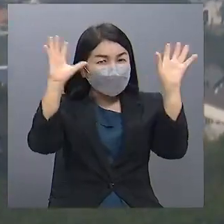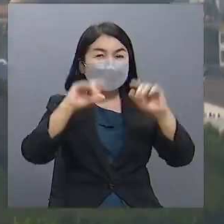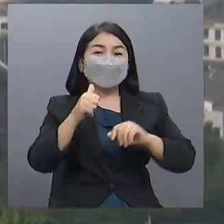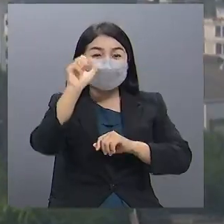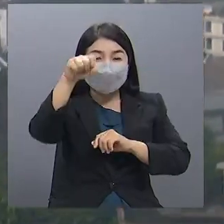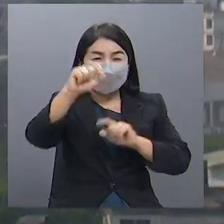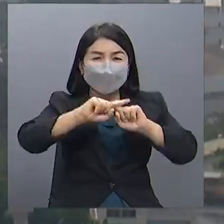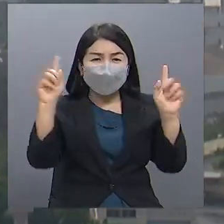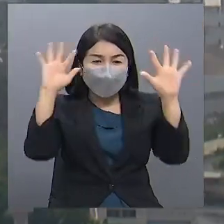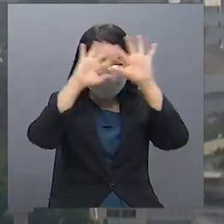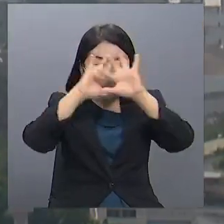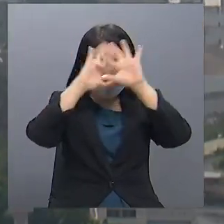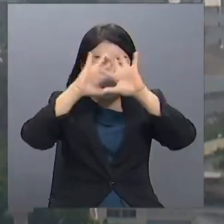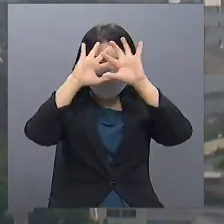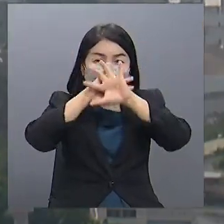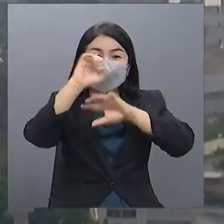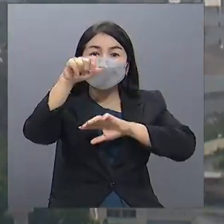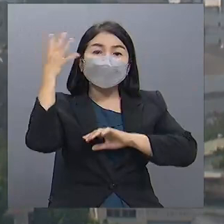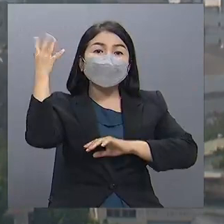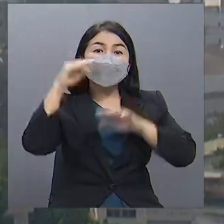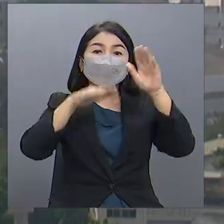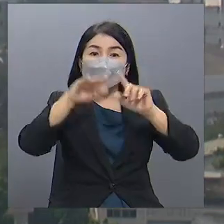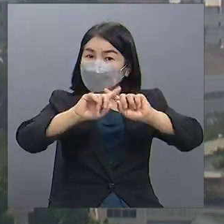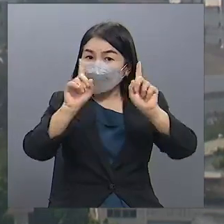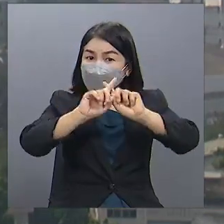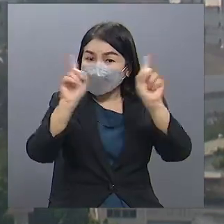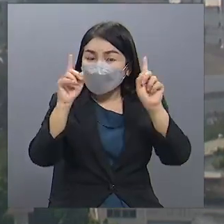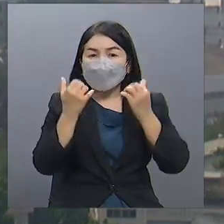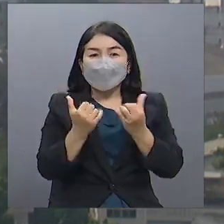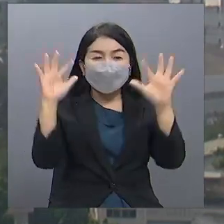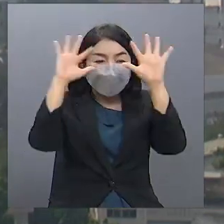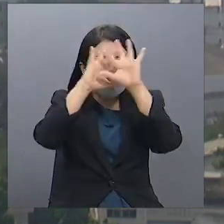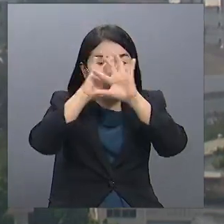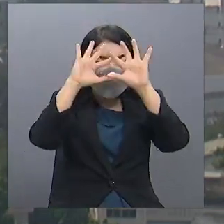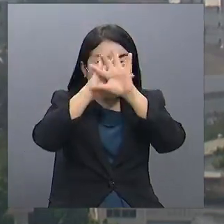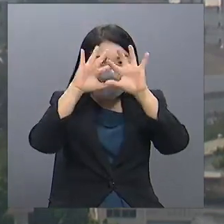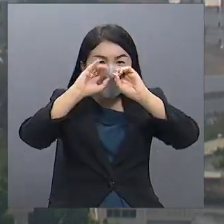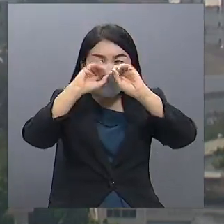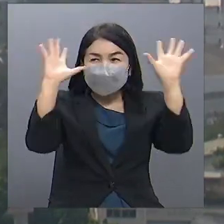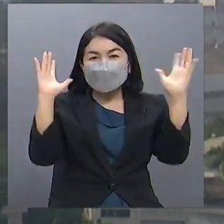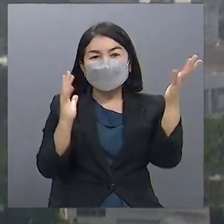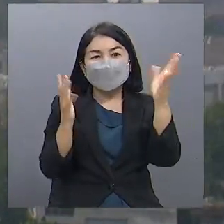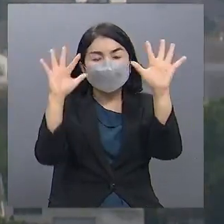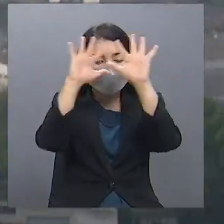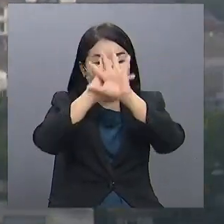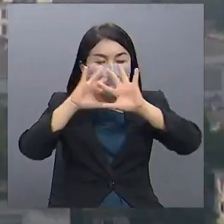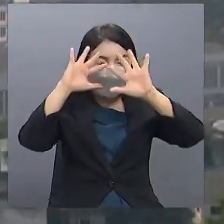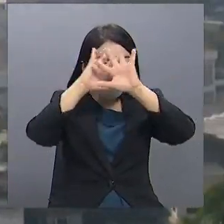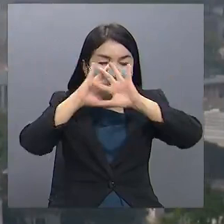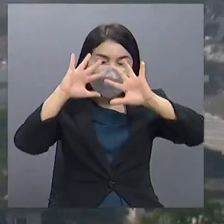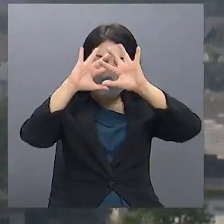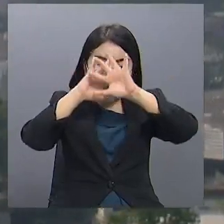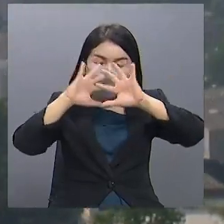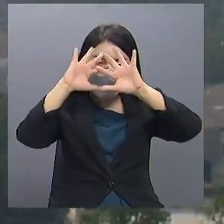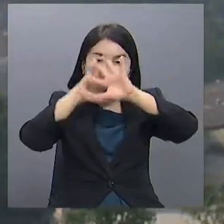ชมแค่เทียบกับเมื่อวานก็ได้ค่ะวันนี้แทบจะไม่เห็นสีฟ้าของท้องฟ้าแล้วนะคะมีแต่บรรยากาศที่ขมุกขมัวทัศน